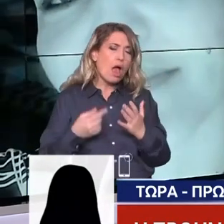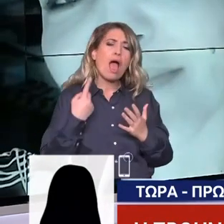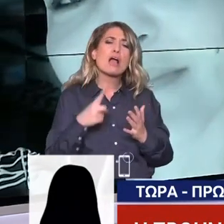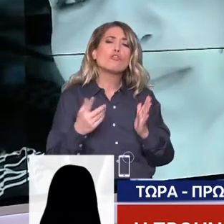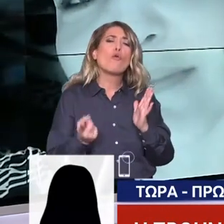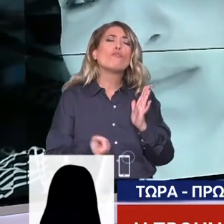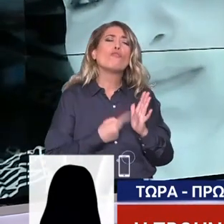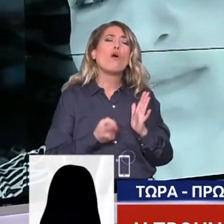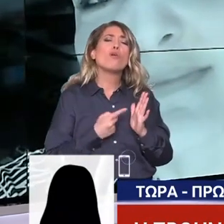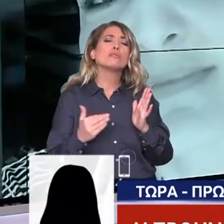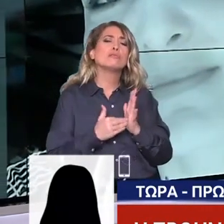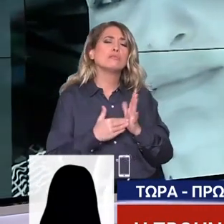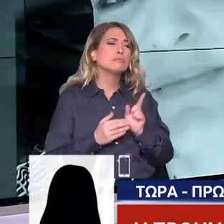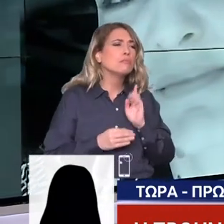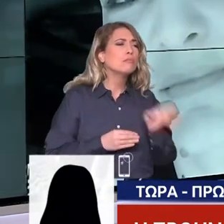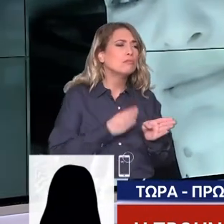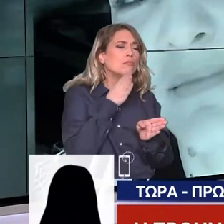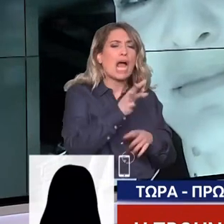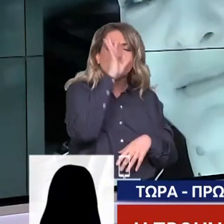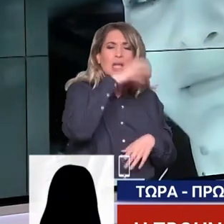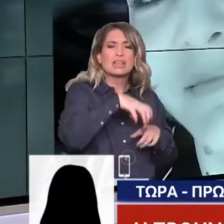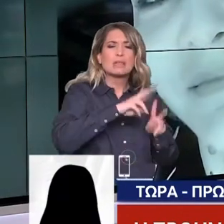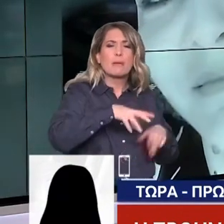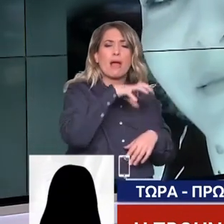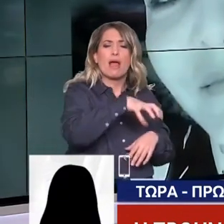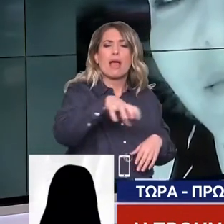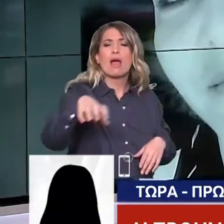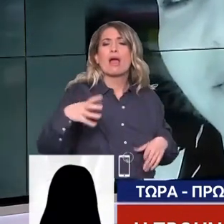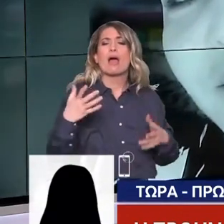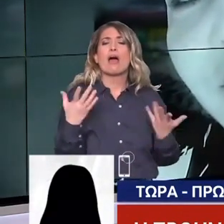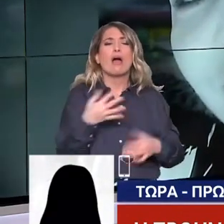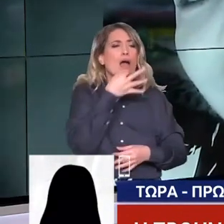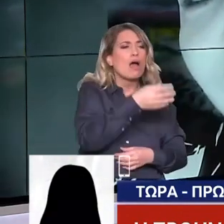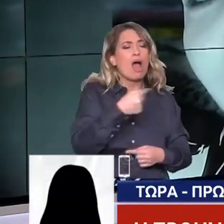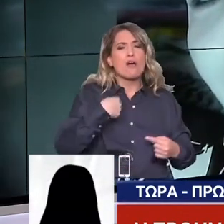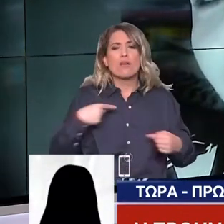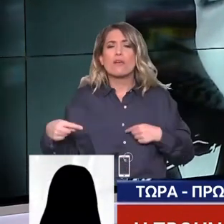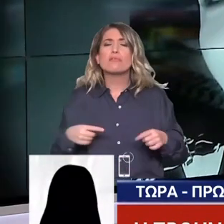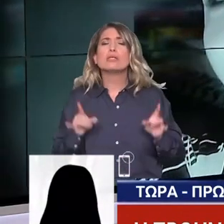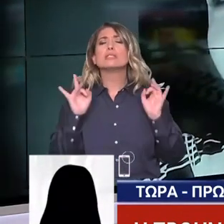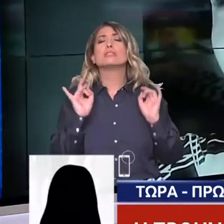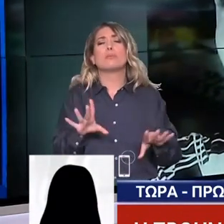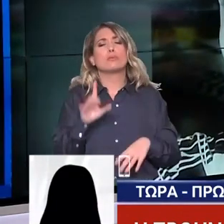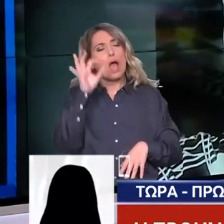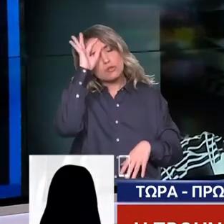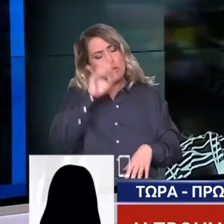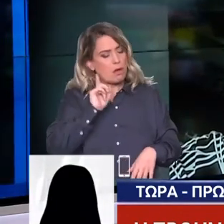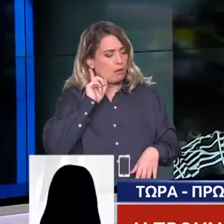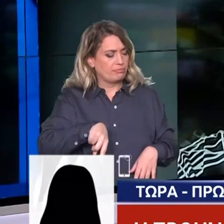φορές έχω πάει σε πολλά τμήματα. Τους έλεγα είναι επικίνδυνος, είναι το ένα, είναι το άλλο. Τίποτα, σημασία.